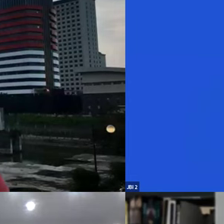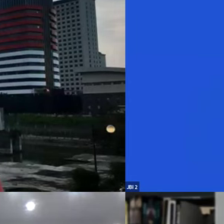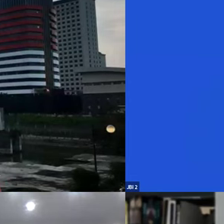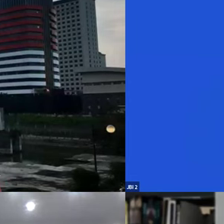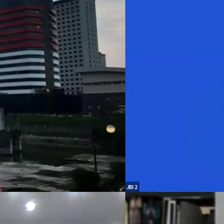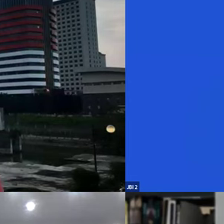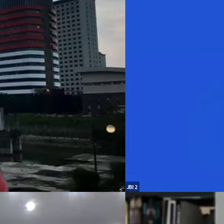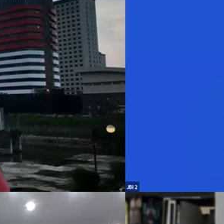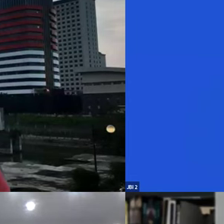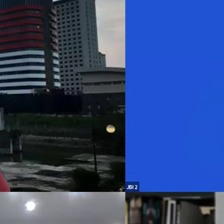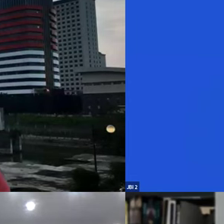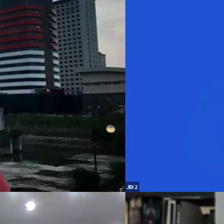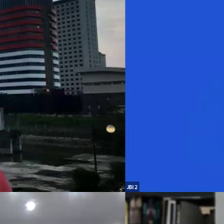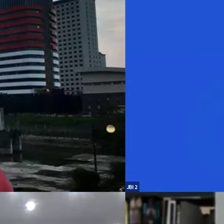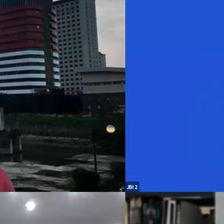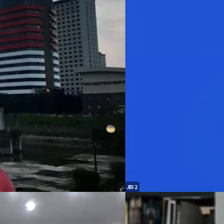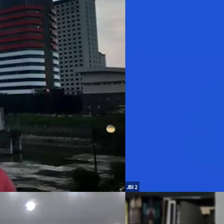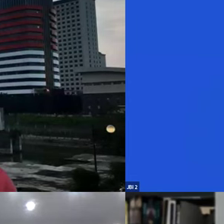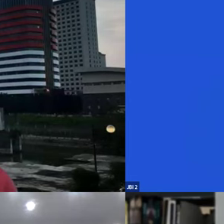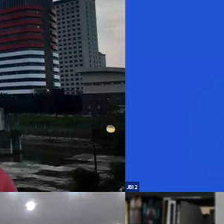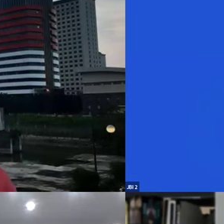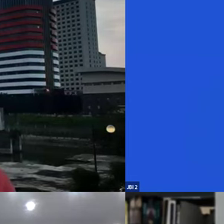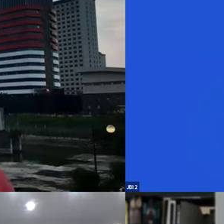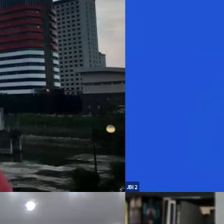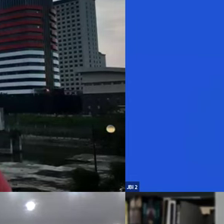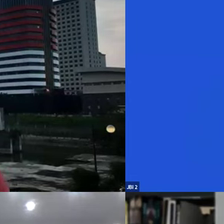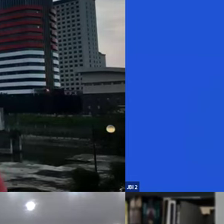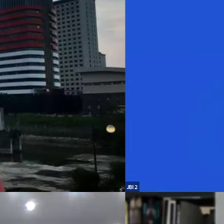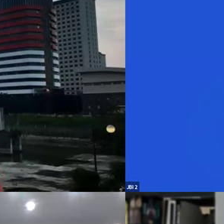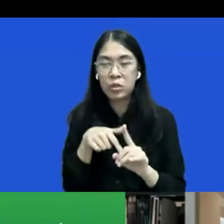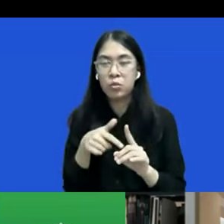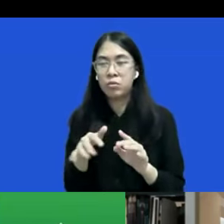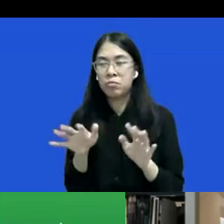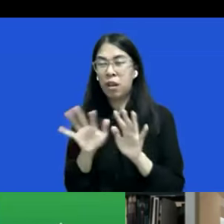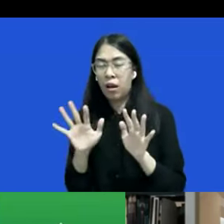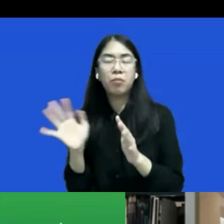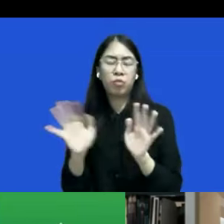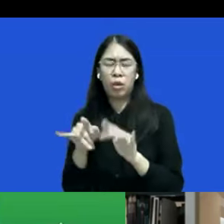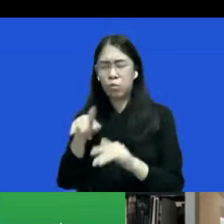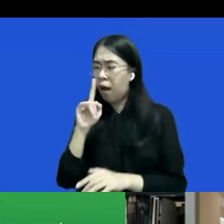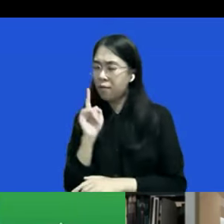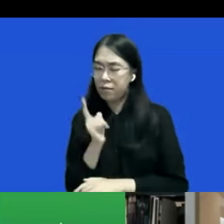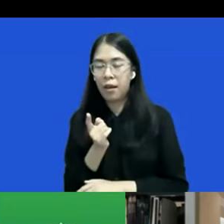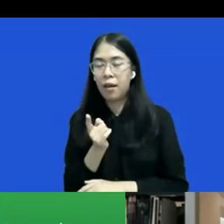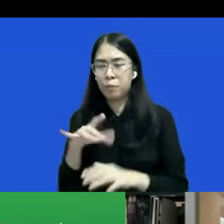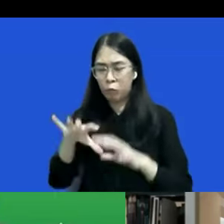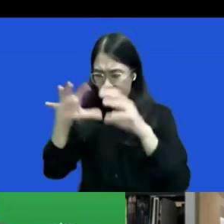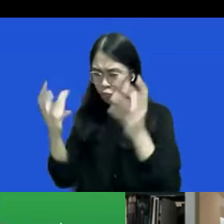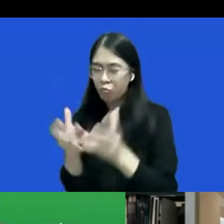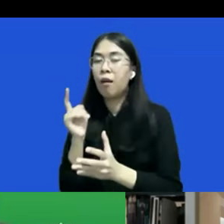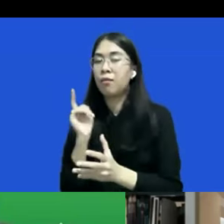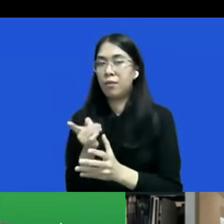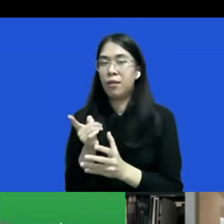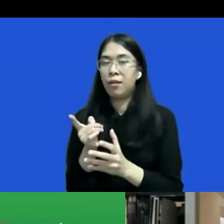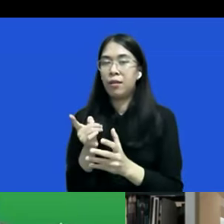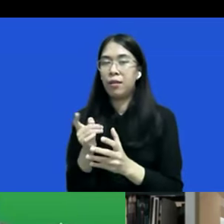memang private prosecution itu bukan hal yang tidak ada, itu terjadi di dunia ini terjadi yang namanya